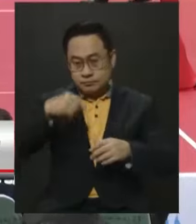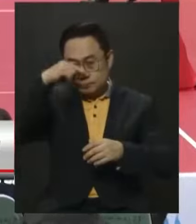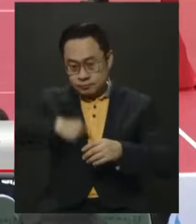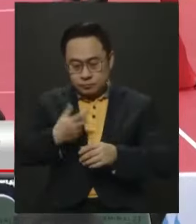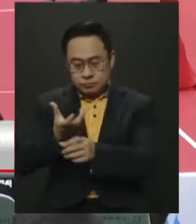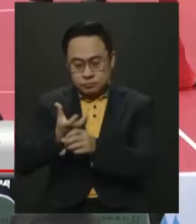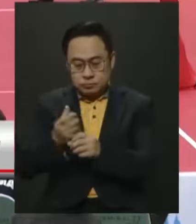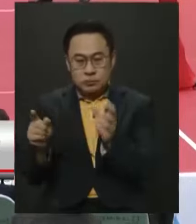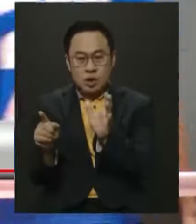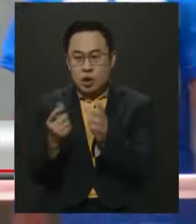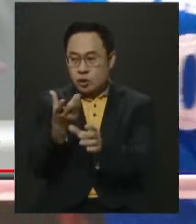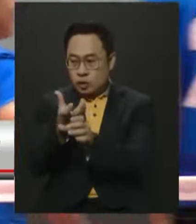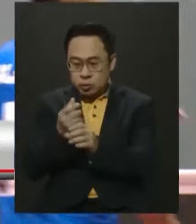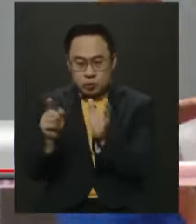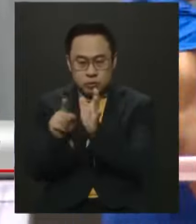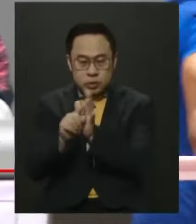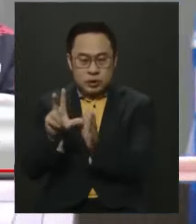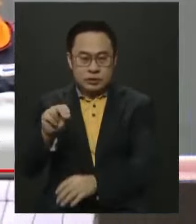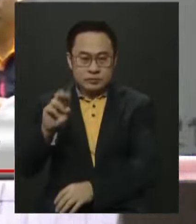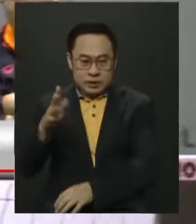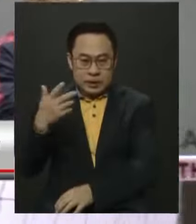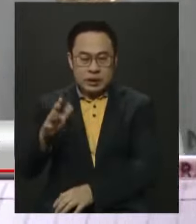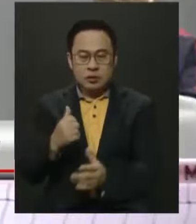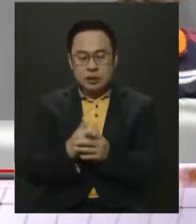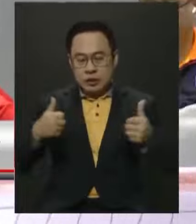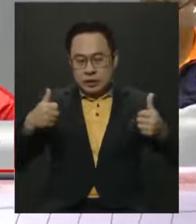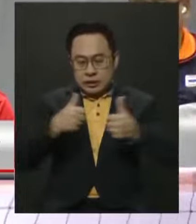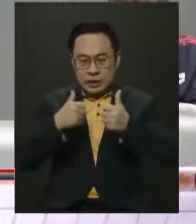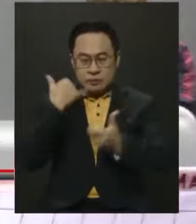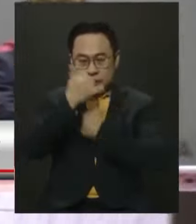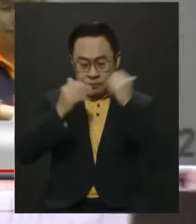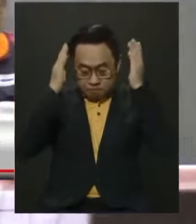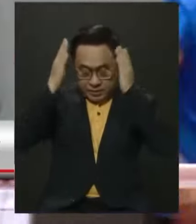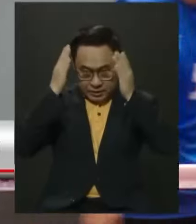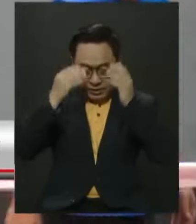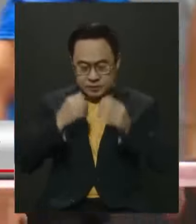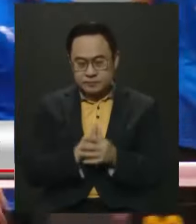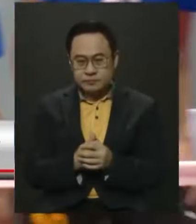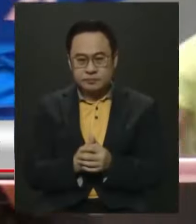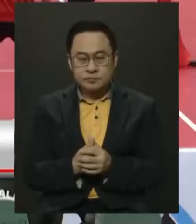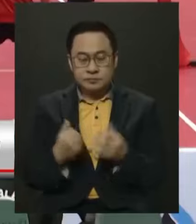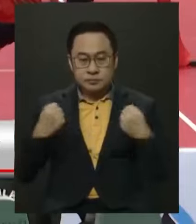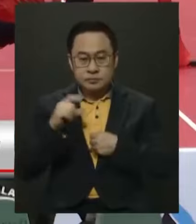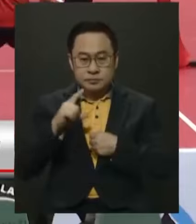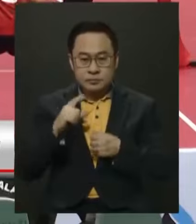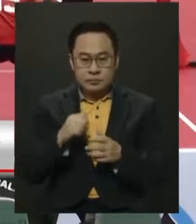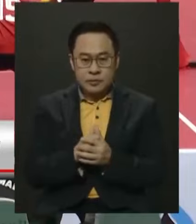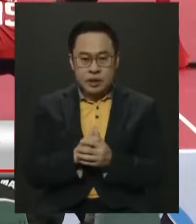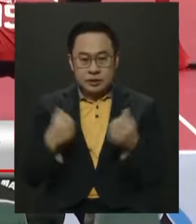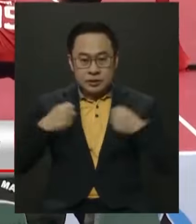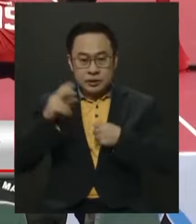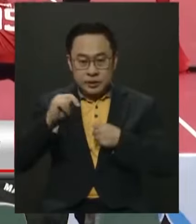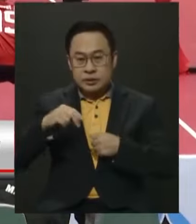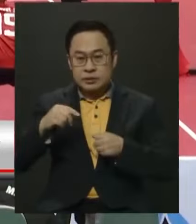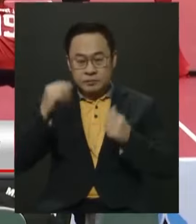มป์34สมัยครับมาในชุดเสื้อสีแดงครับเจอกับทีมชาติมาเลเซียนะครับโดยทีมไทยชุด A ครับก็ส่งวรายุทธ์